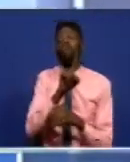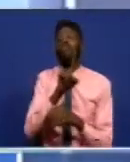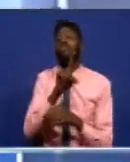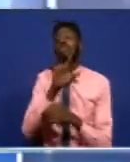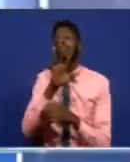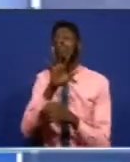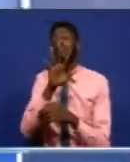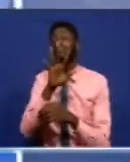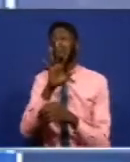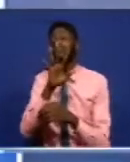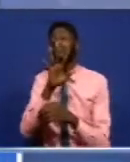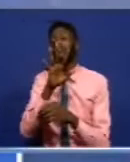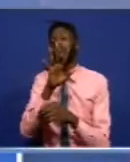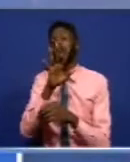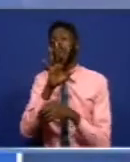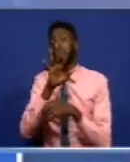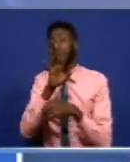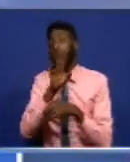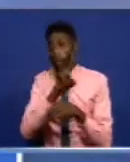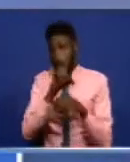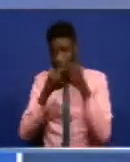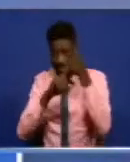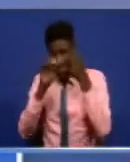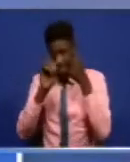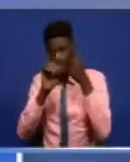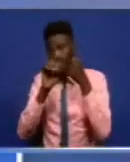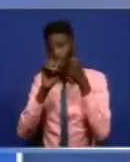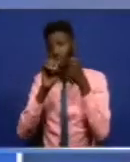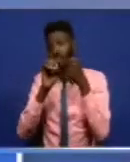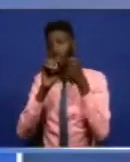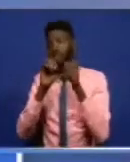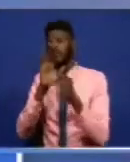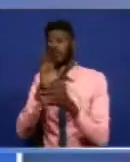1,160,053 ambao wamepimwa kufikia sasa,